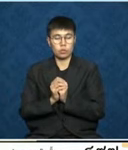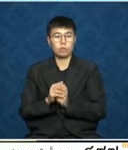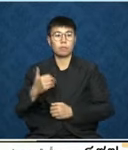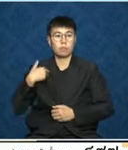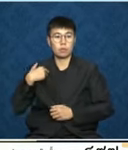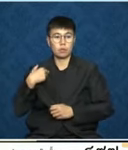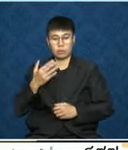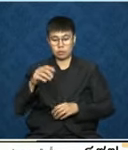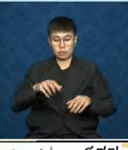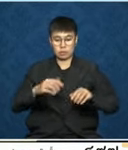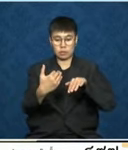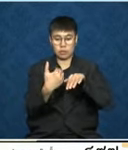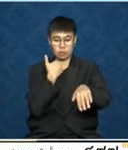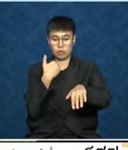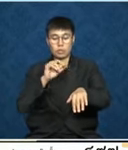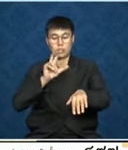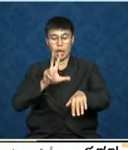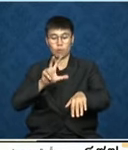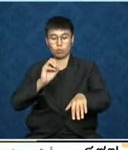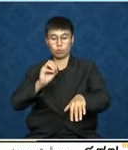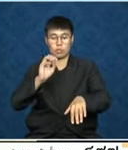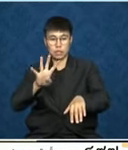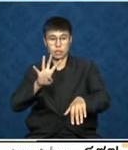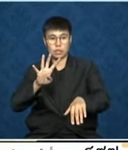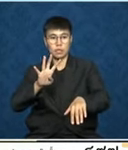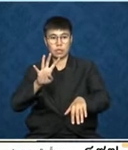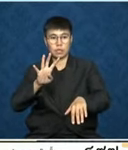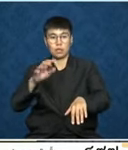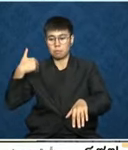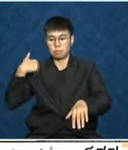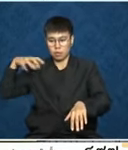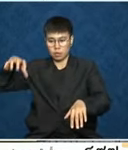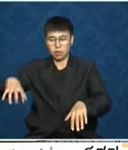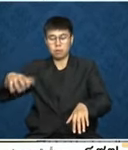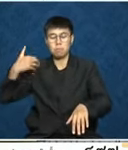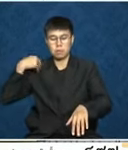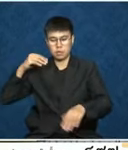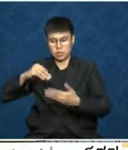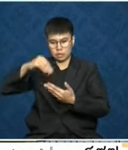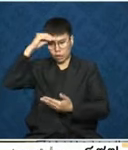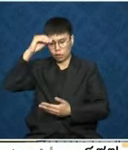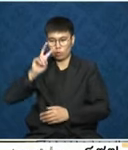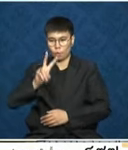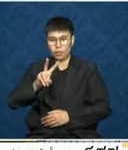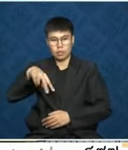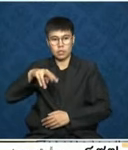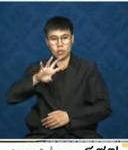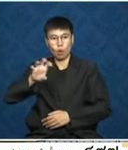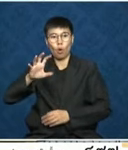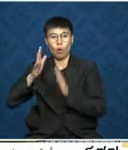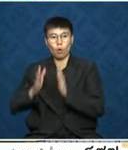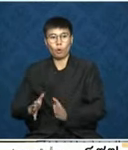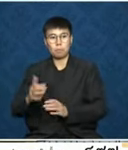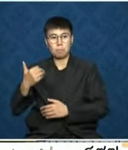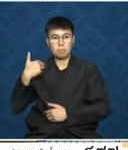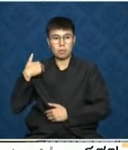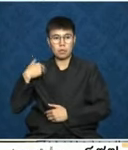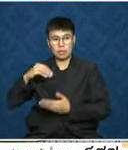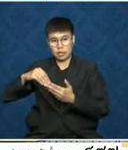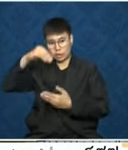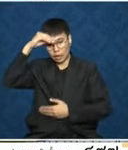ด้านหน้าถนนของ 304กบินบุรีฉเชิงเทราเนี่ยมีนักศึกษาประมาณ 2,400กว่าคนแลบริเวณแห่งนั้นเนี่ยมีมีนักศึกษาจำนวน